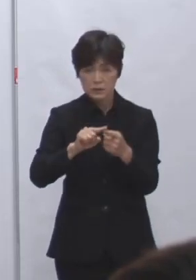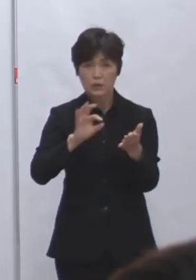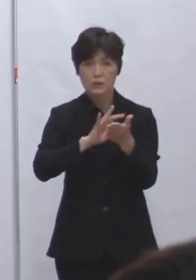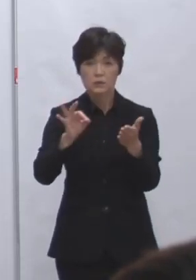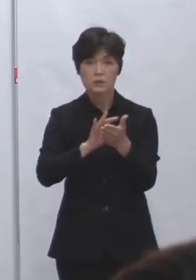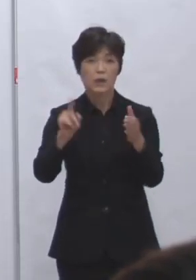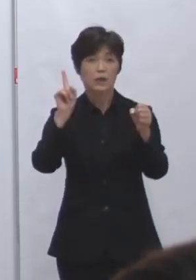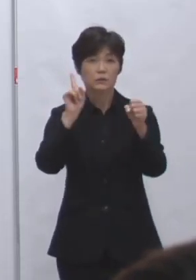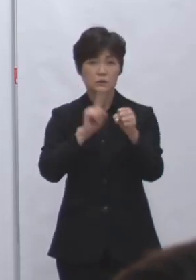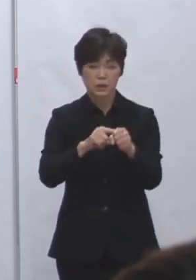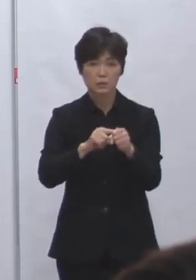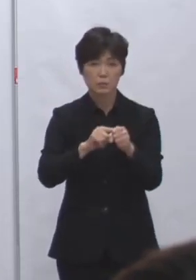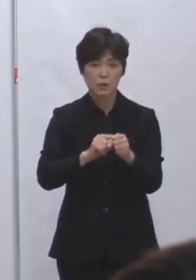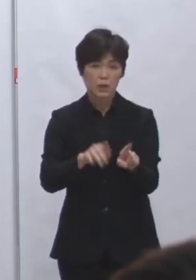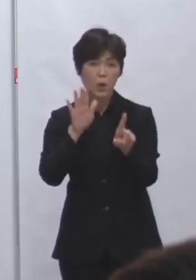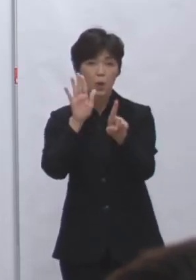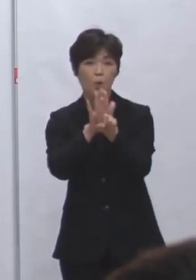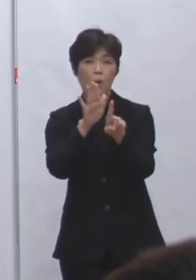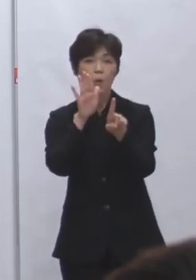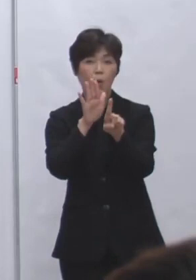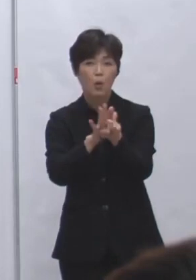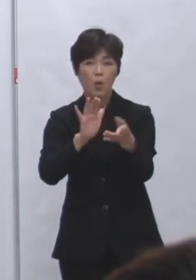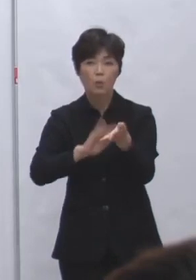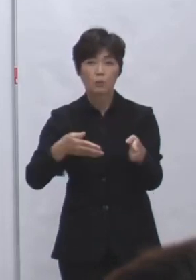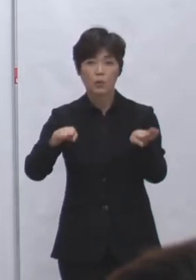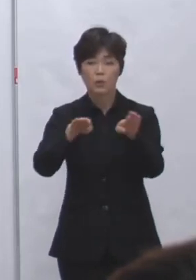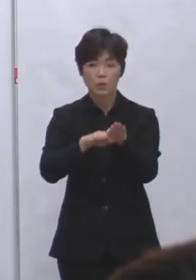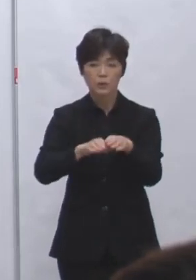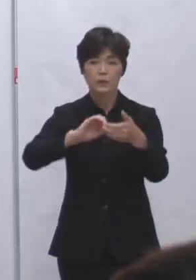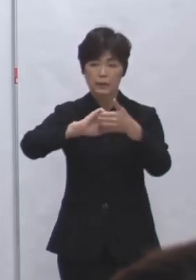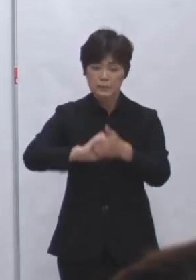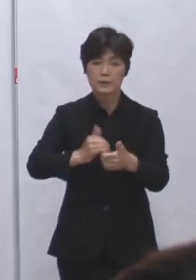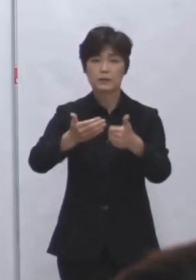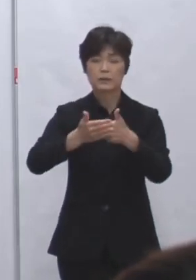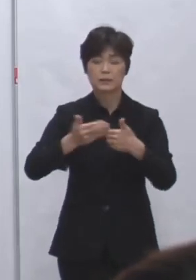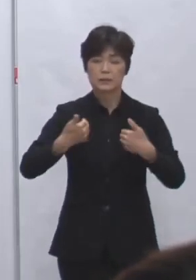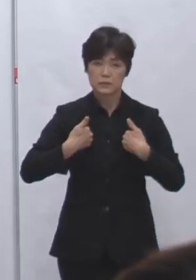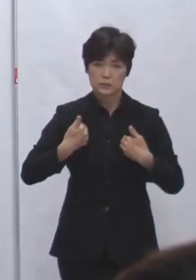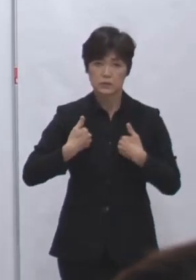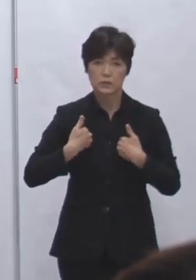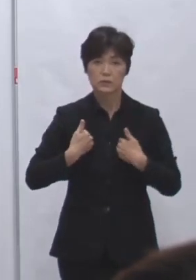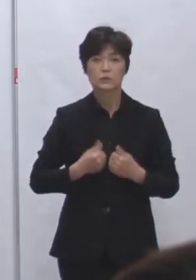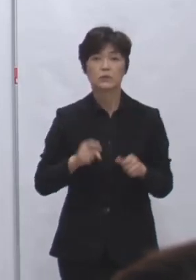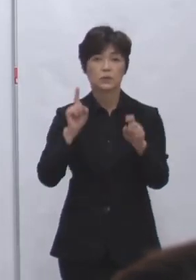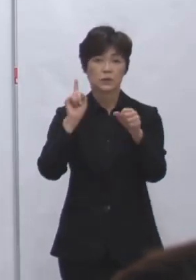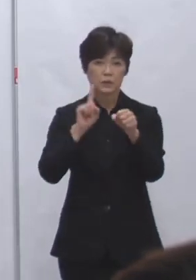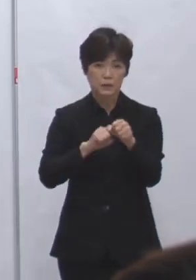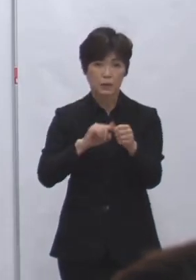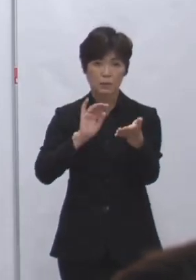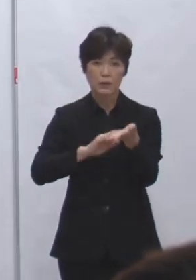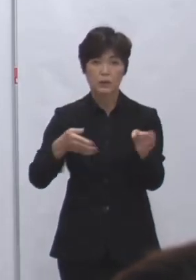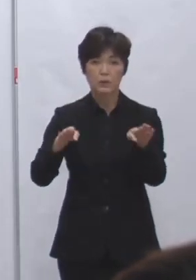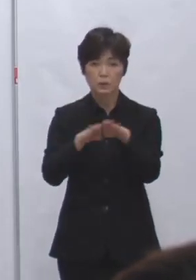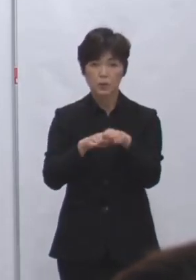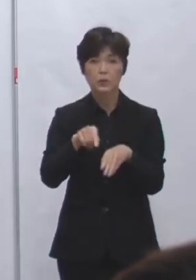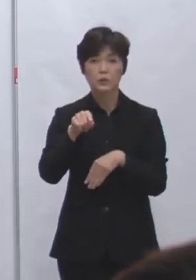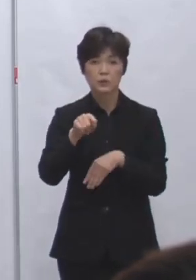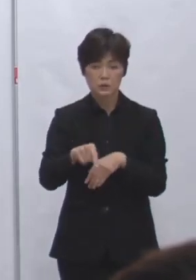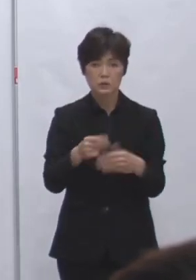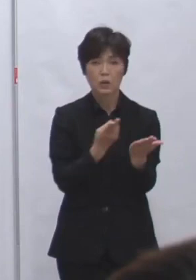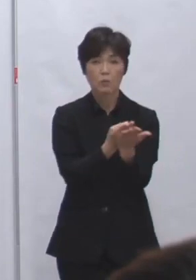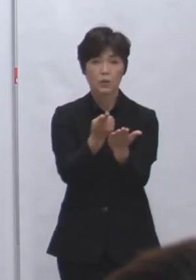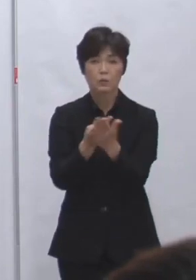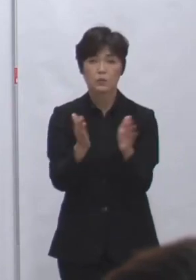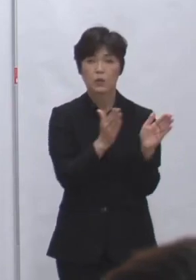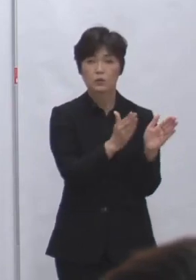には後方支援病院のご協力が欠かせません。そのために後方支援病院として病床